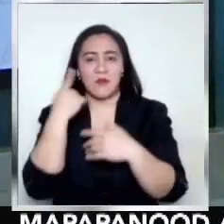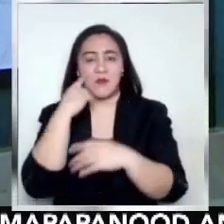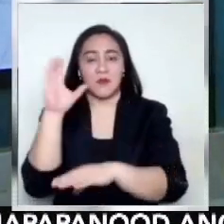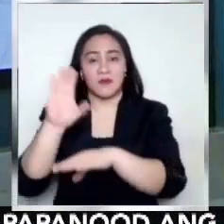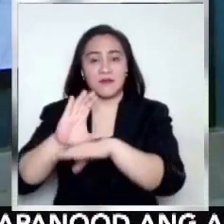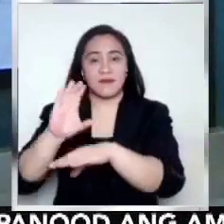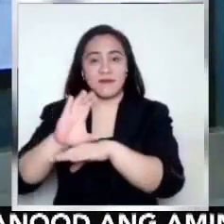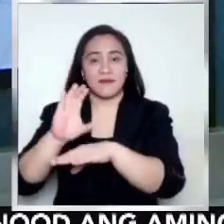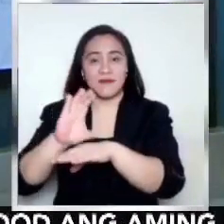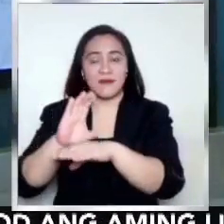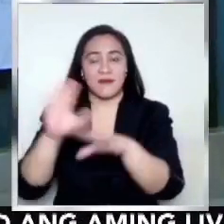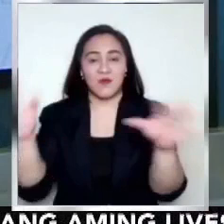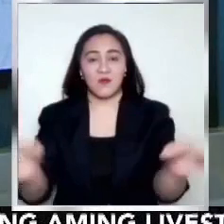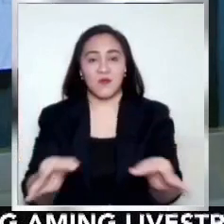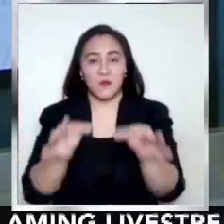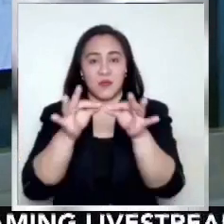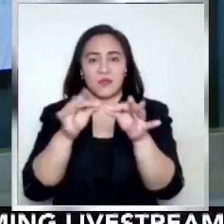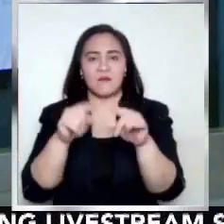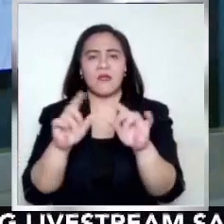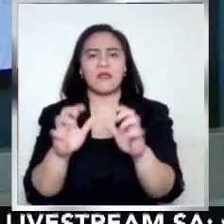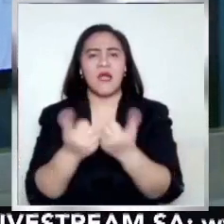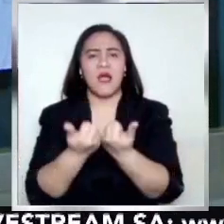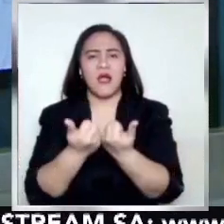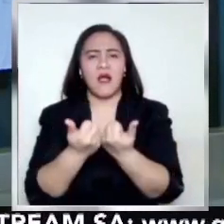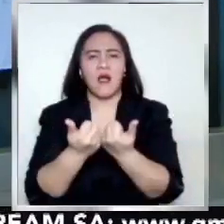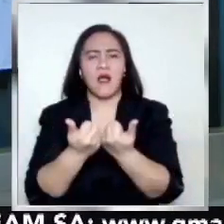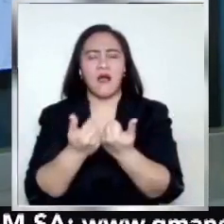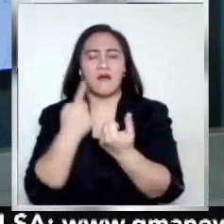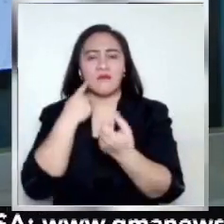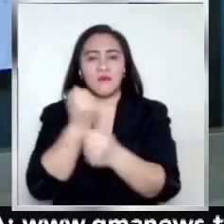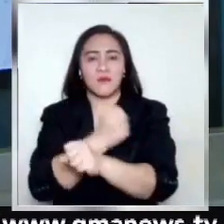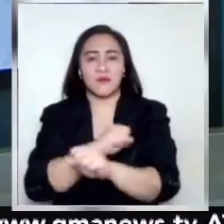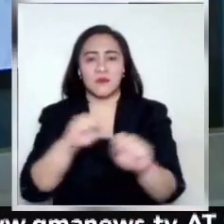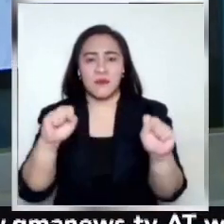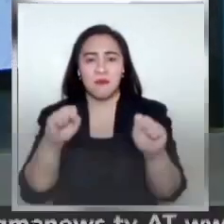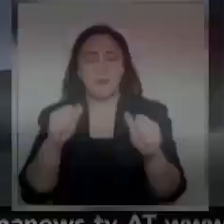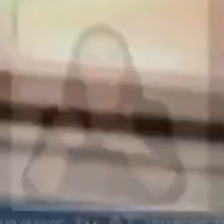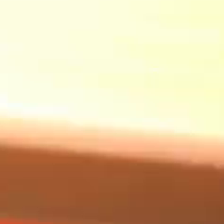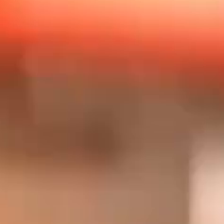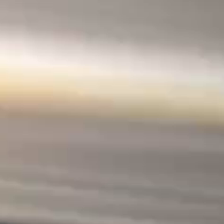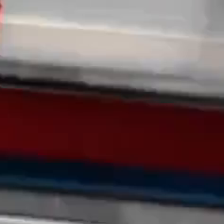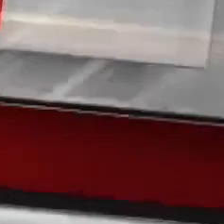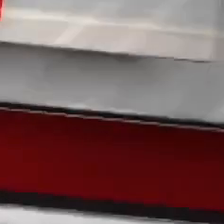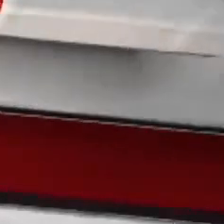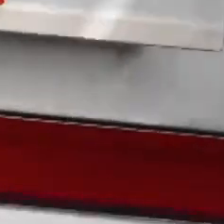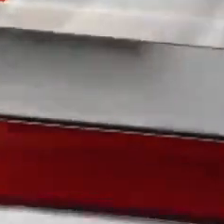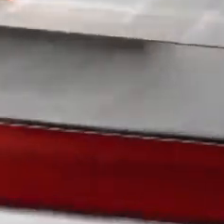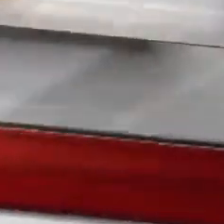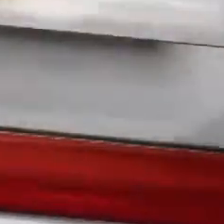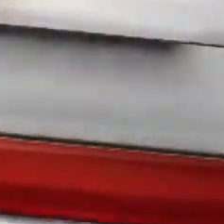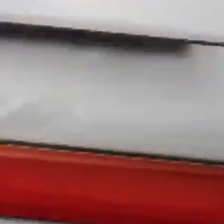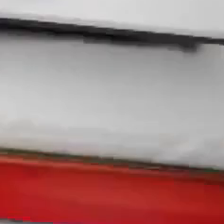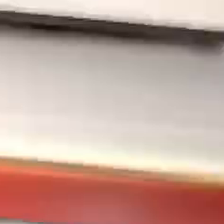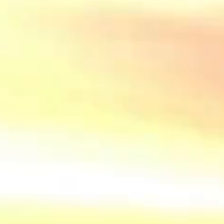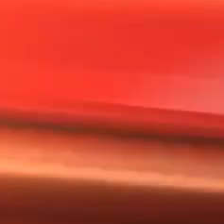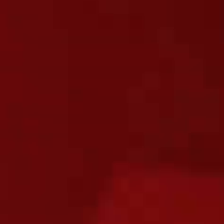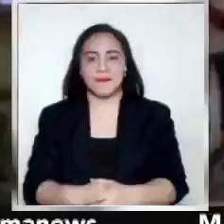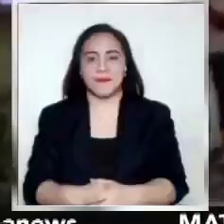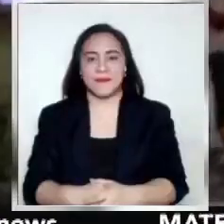health protocol contra COVID-19? Alamin natin sa live na pagtutok ni Maris Umali.